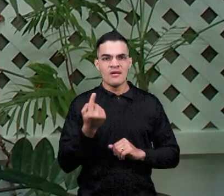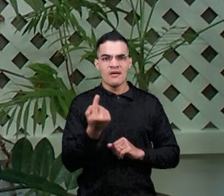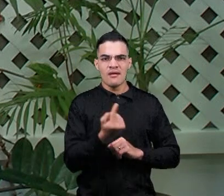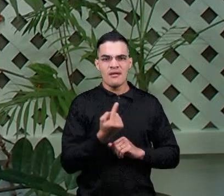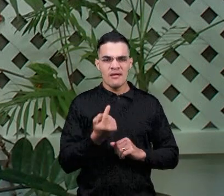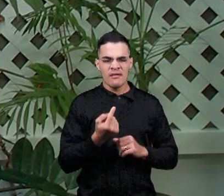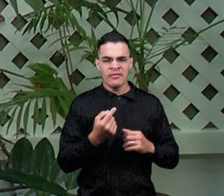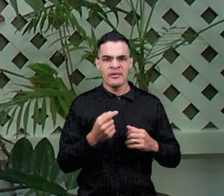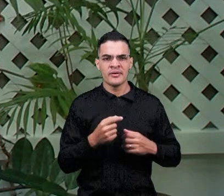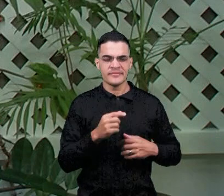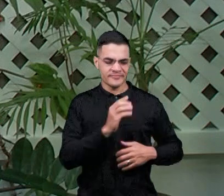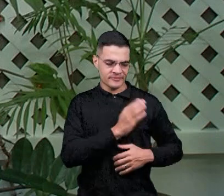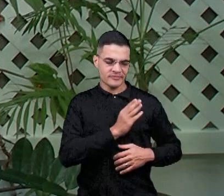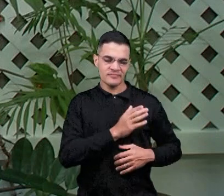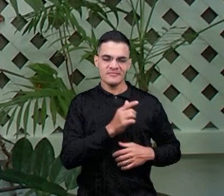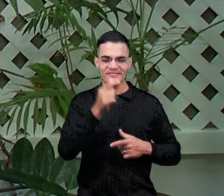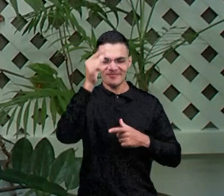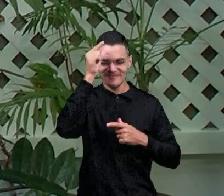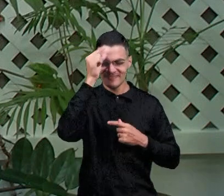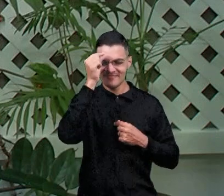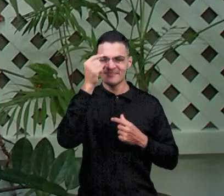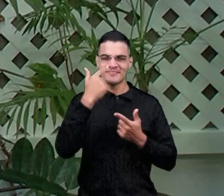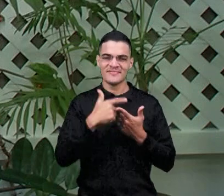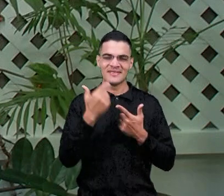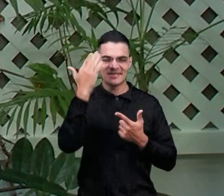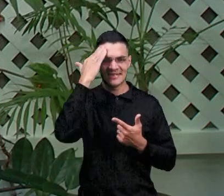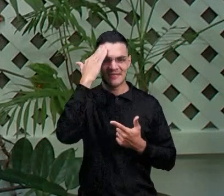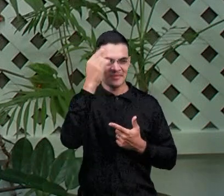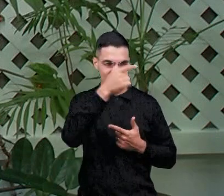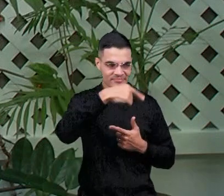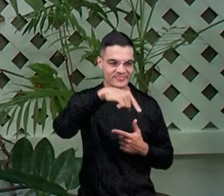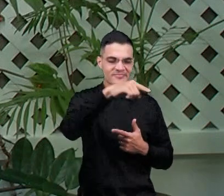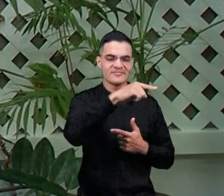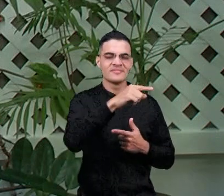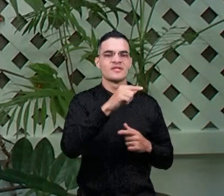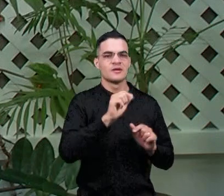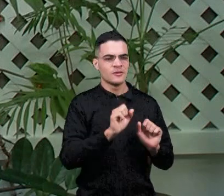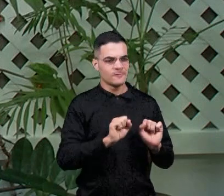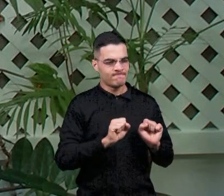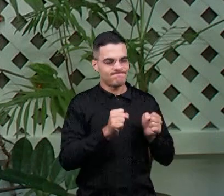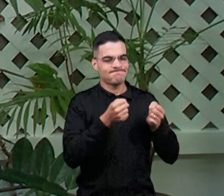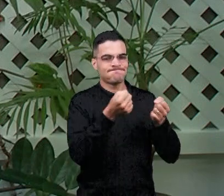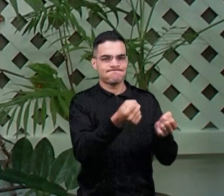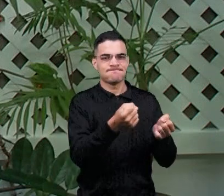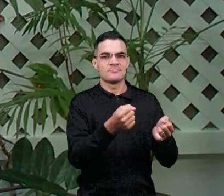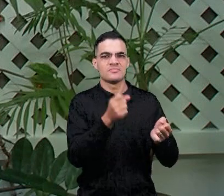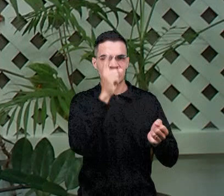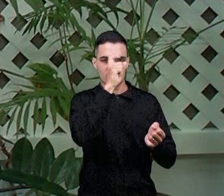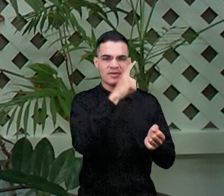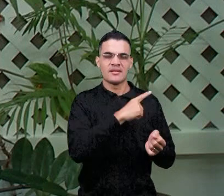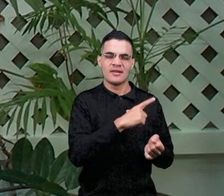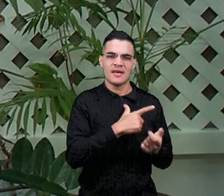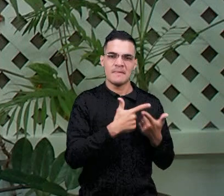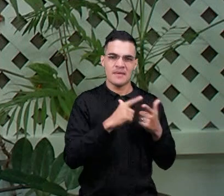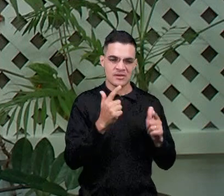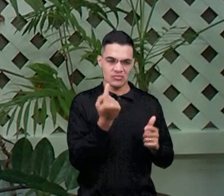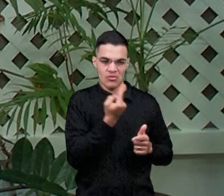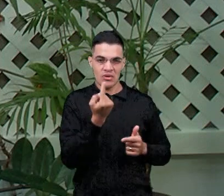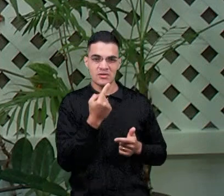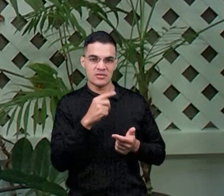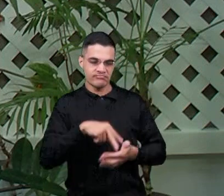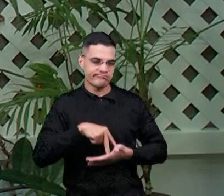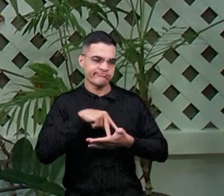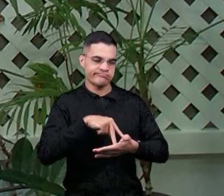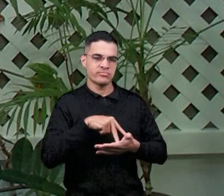quelque chose qui nous reconforte et réjouit notre cœur. Nous sommes disposés à aider nos frères et sœurs là-bas. Nous avons eu un contact quelque